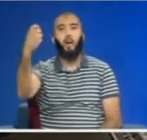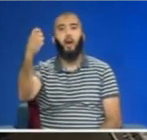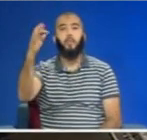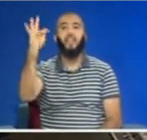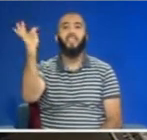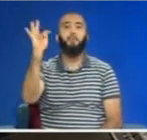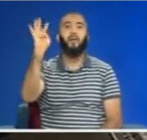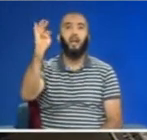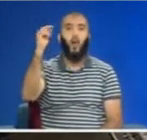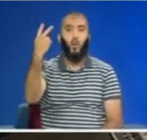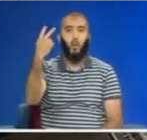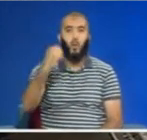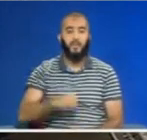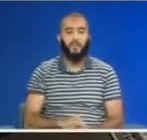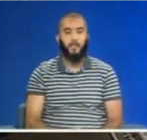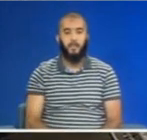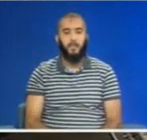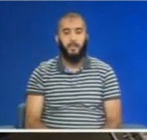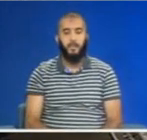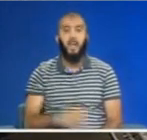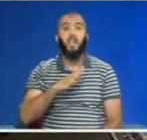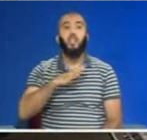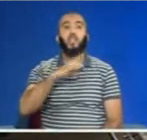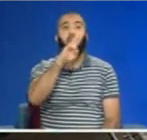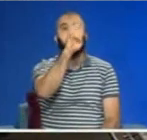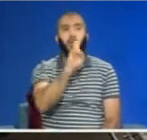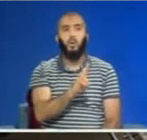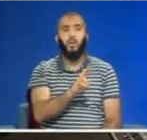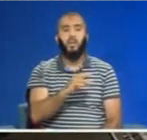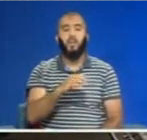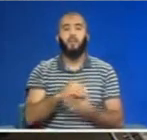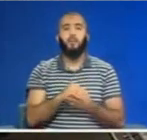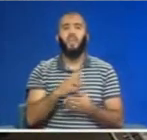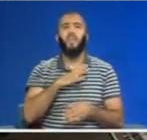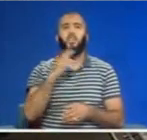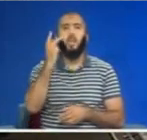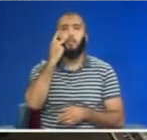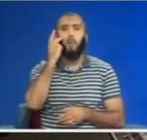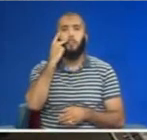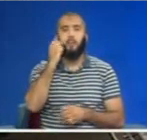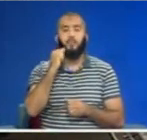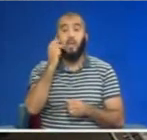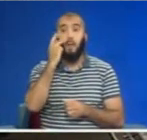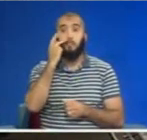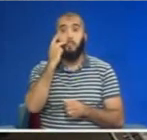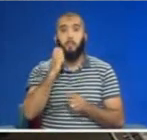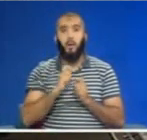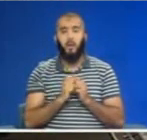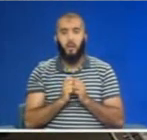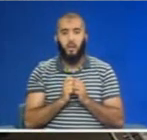الله. عندي سؤال. عندي بابا طال خويا الأرض غير